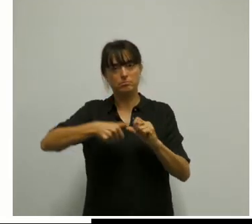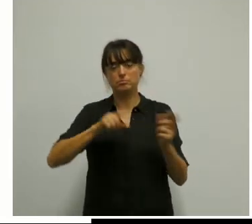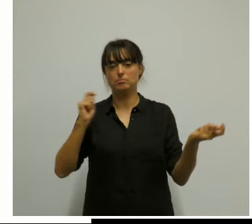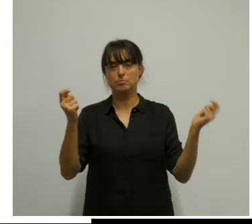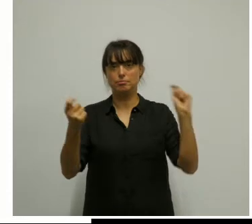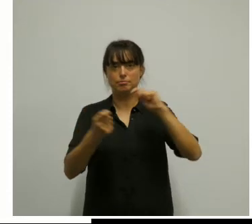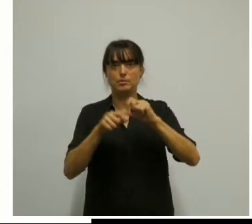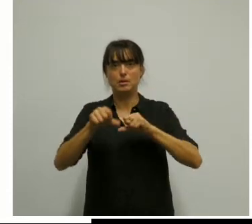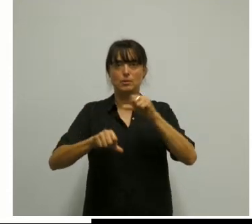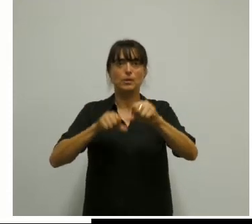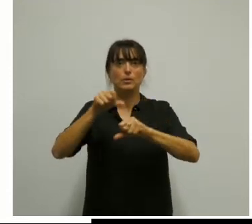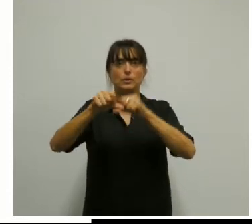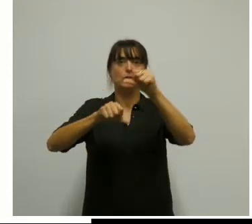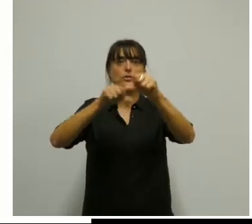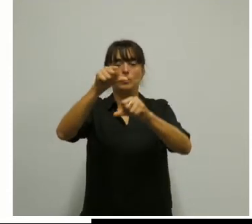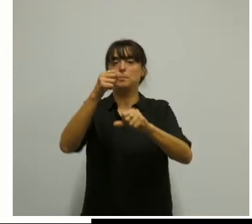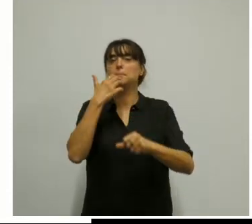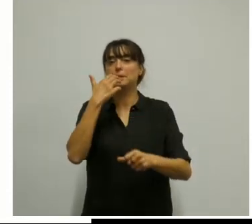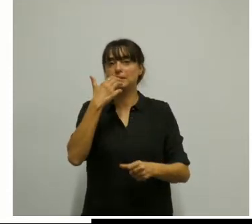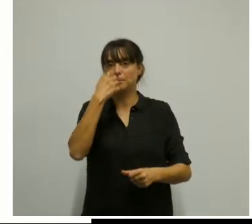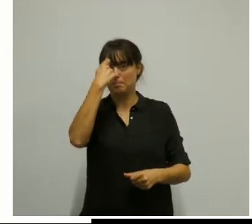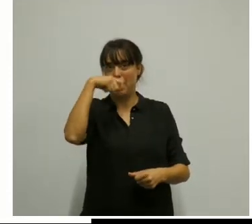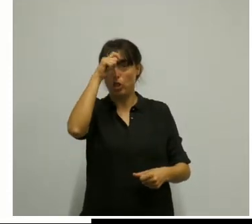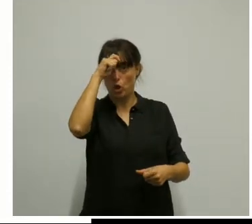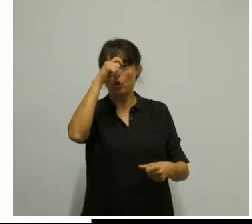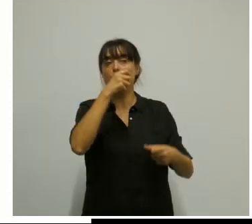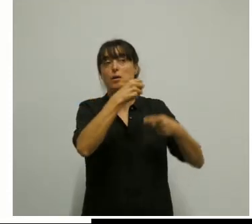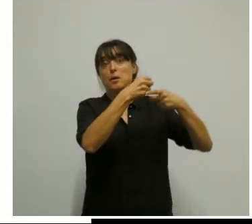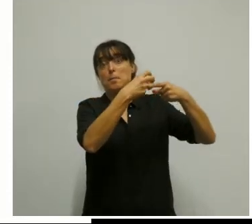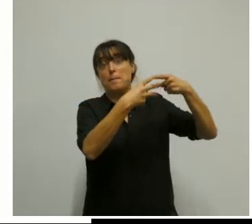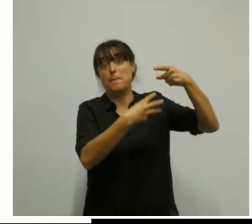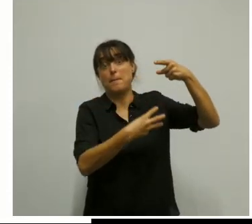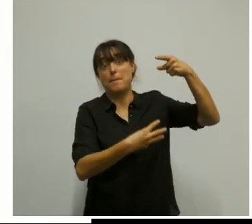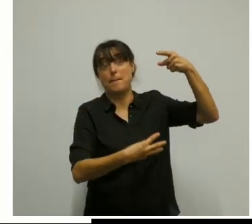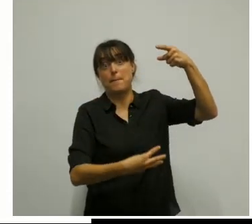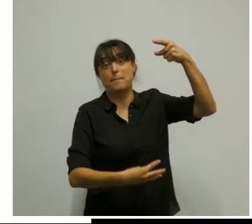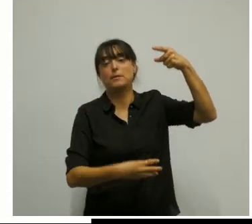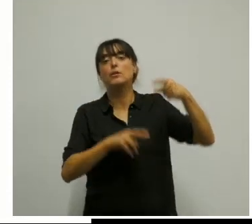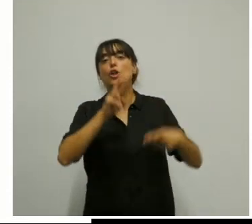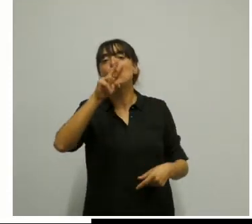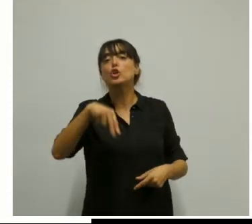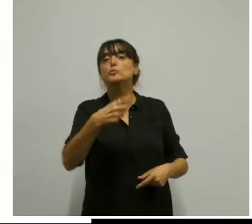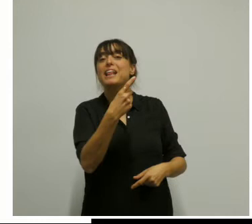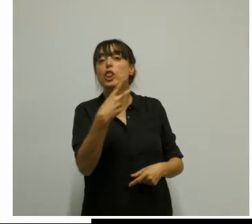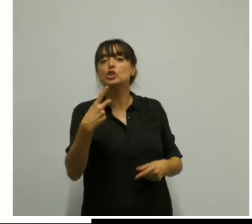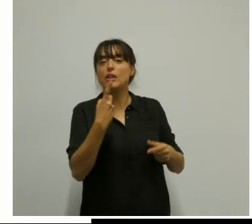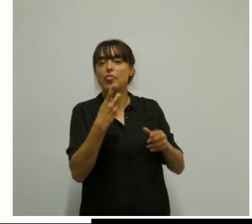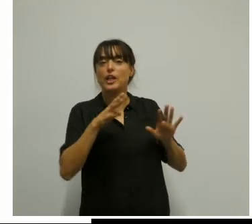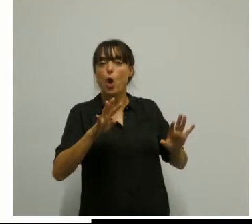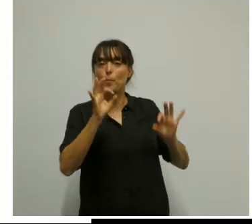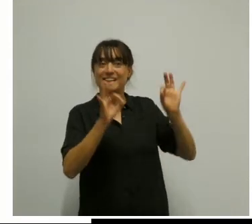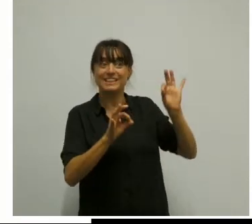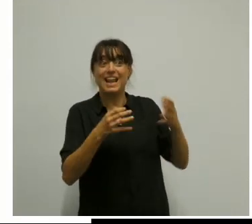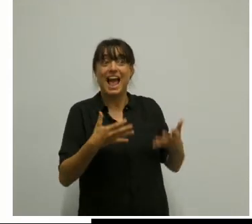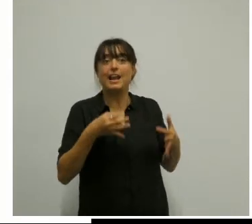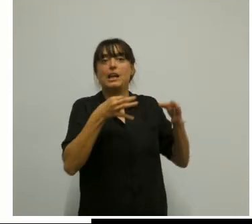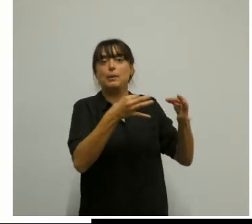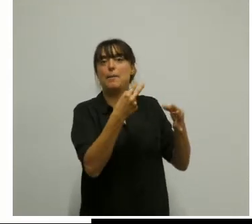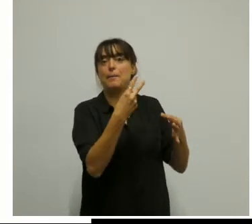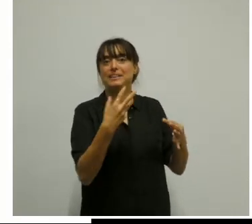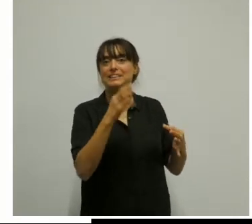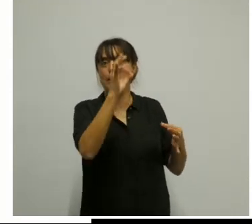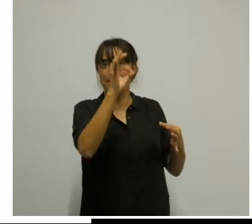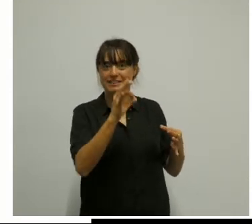tenim en capacitat de padró, hem anat augmentant, doncs el 2012 tenim un 19%, hem arribat al 25%,